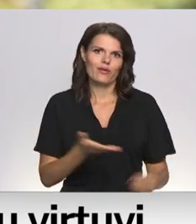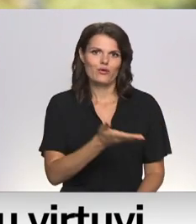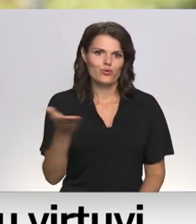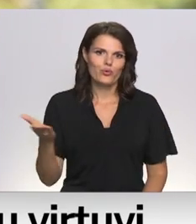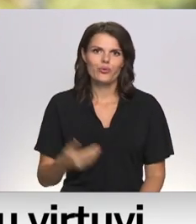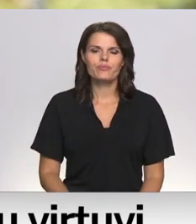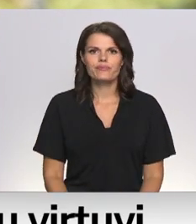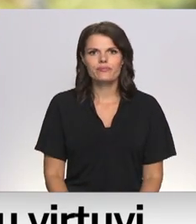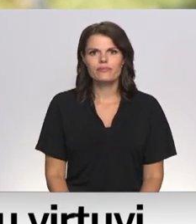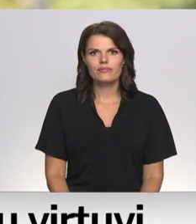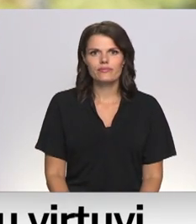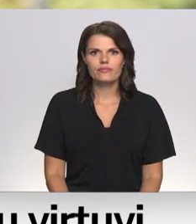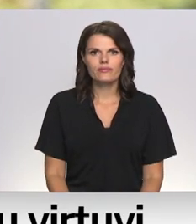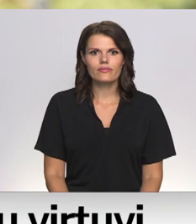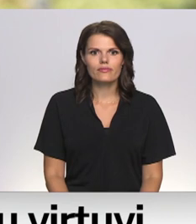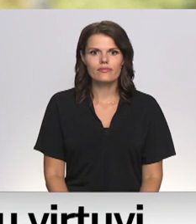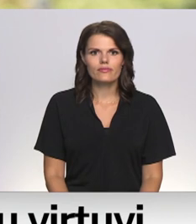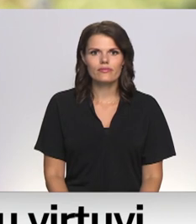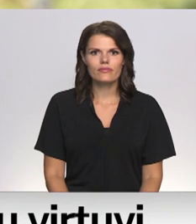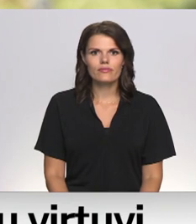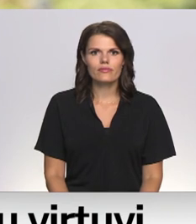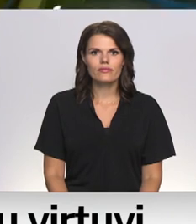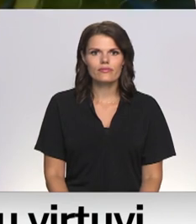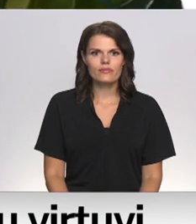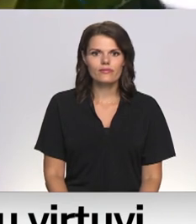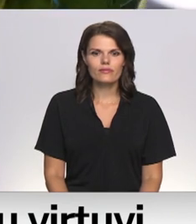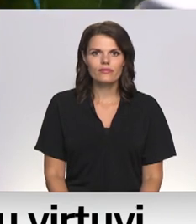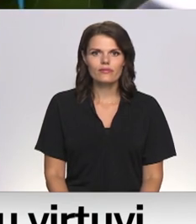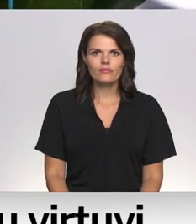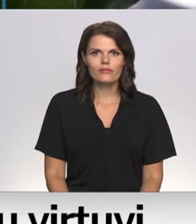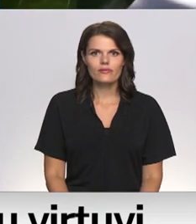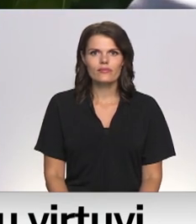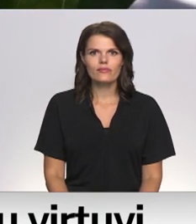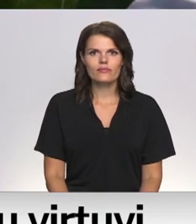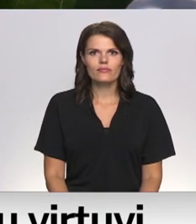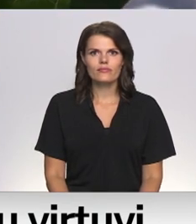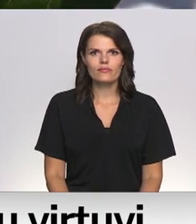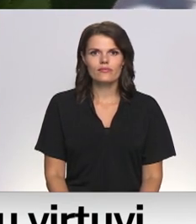Dace Siliņa, Māris Freibergs, Vidzemes televīzija.